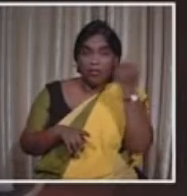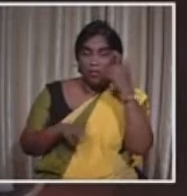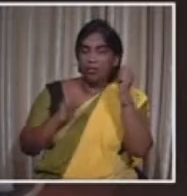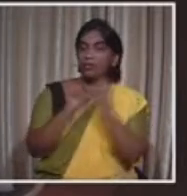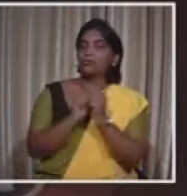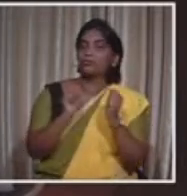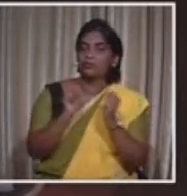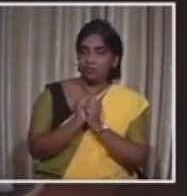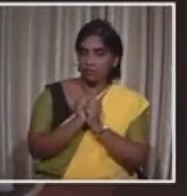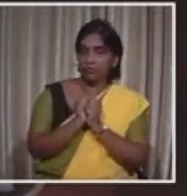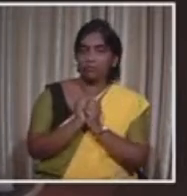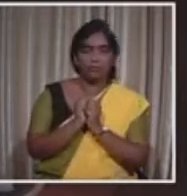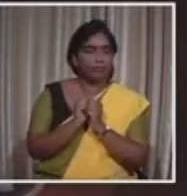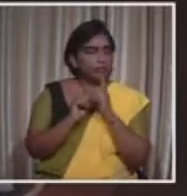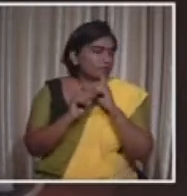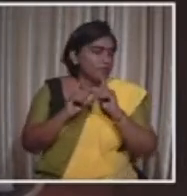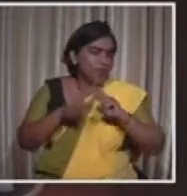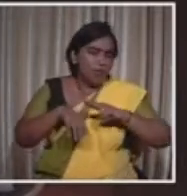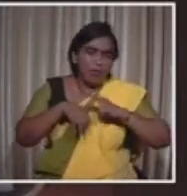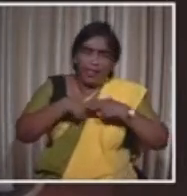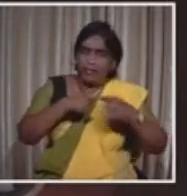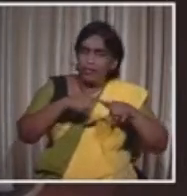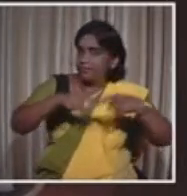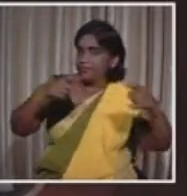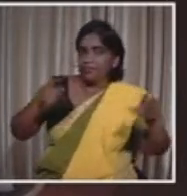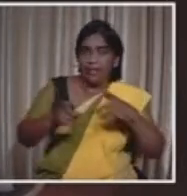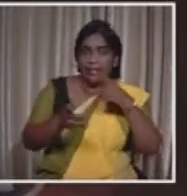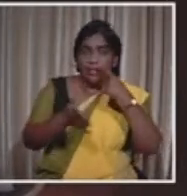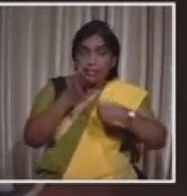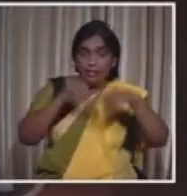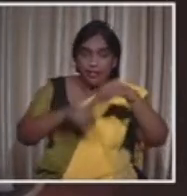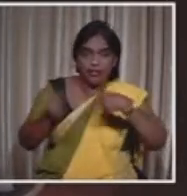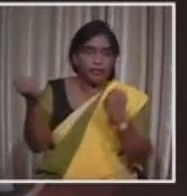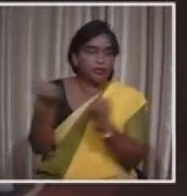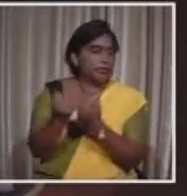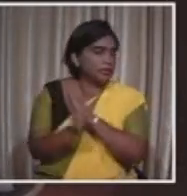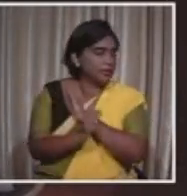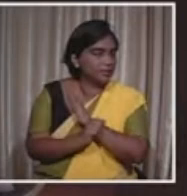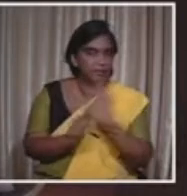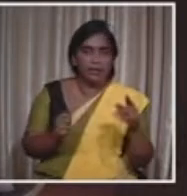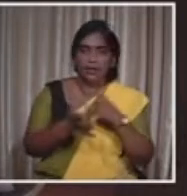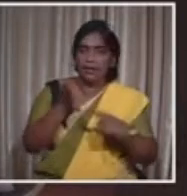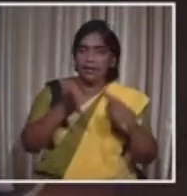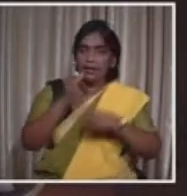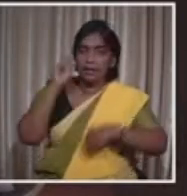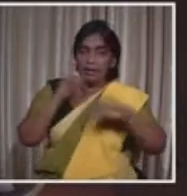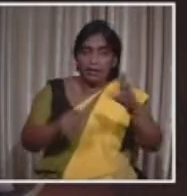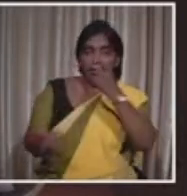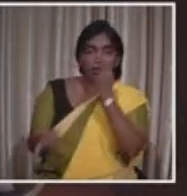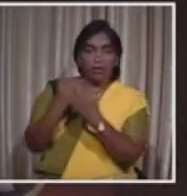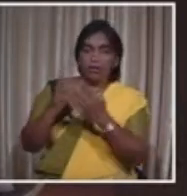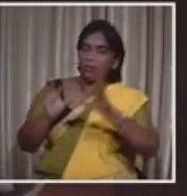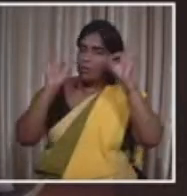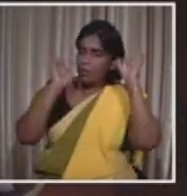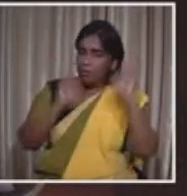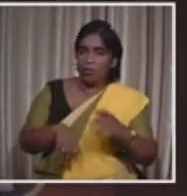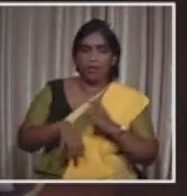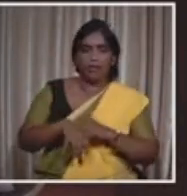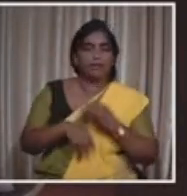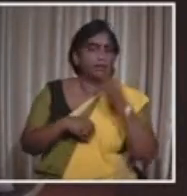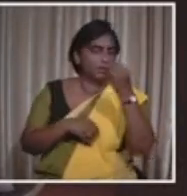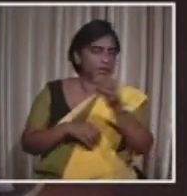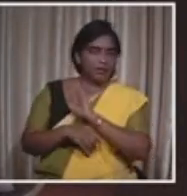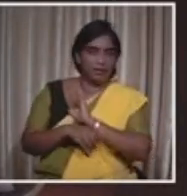වැඩසටහන මොනම හේතුවකටවත් දේශපාලනීකරණය කරන්නේ නැහැ. කිසිම දේශපාලඥයෙකුට ඇඟිලි ගසන්නට අපි ඉඩ තබන්නේ